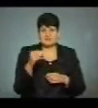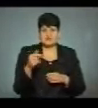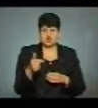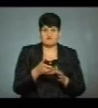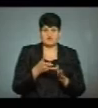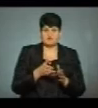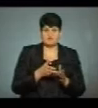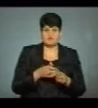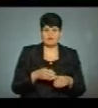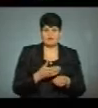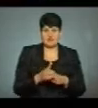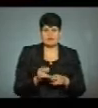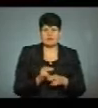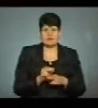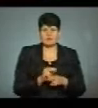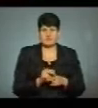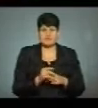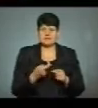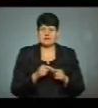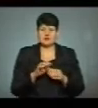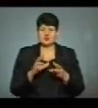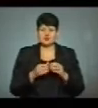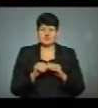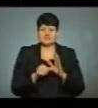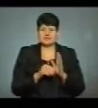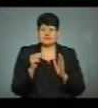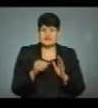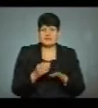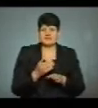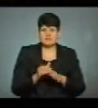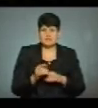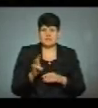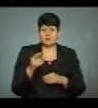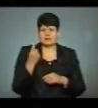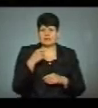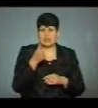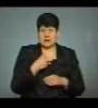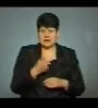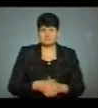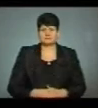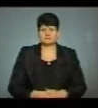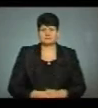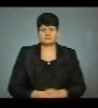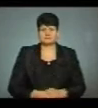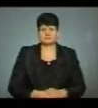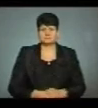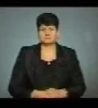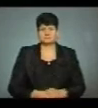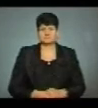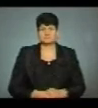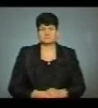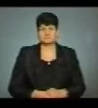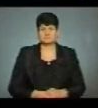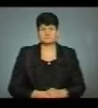гривень на курси лікування. Ця сума 16 тисяч, це вона виділяється на один рік. Анастасія Чичко, Андрій Бодак. Новини на